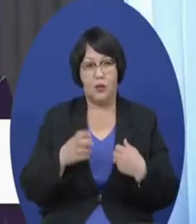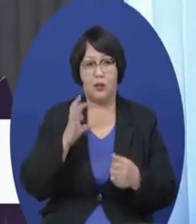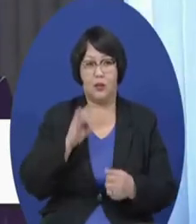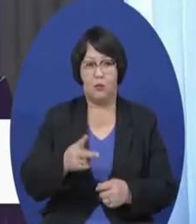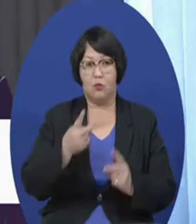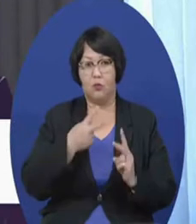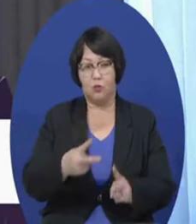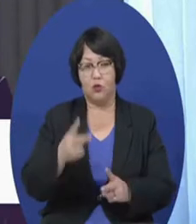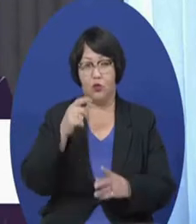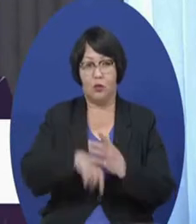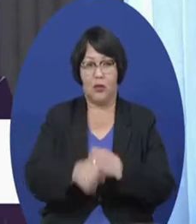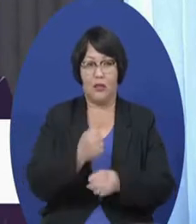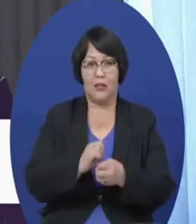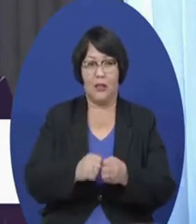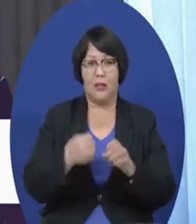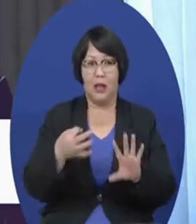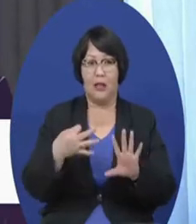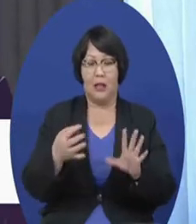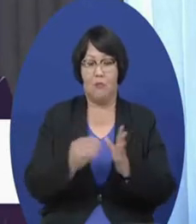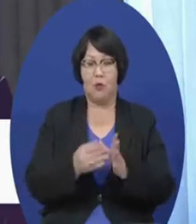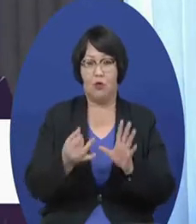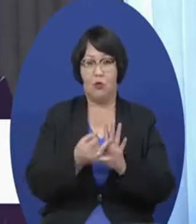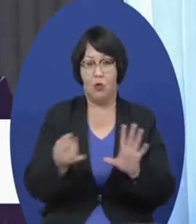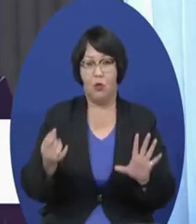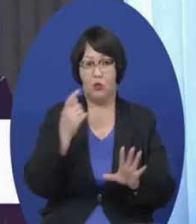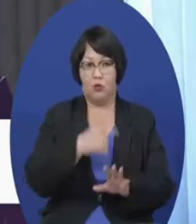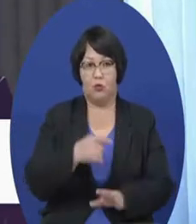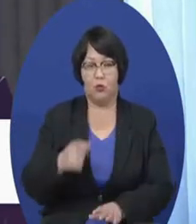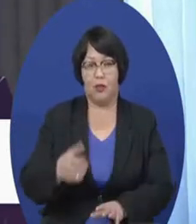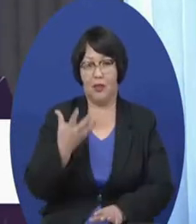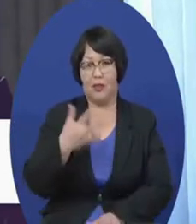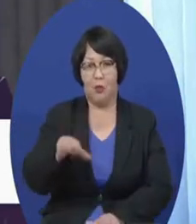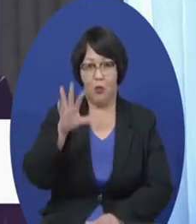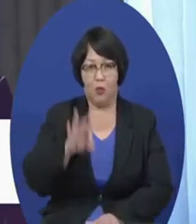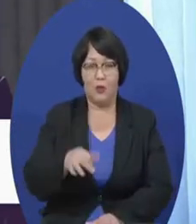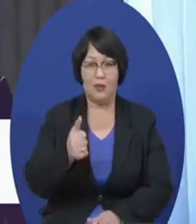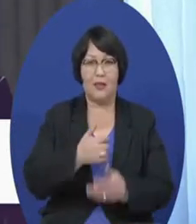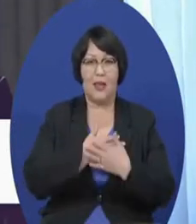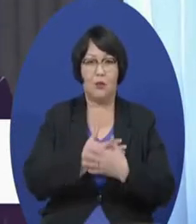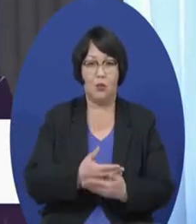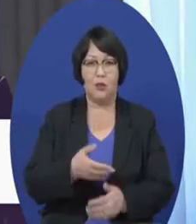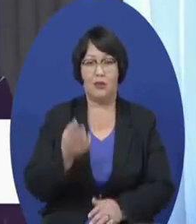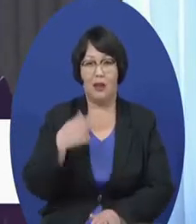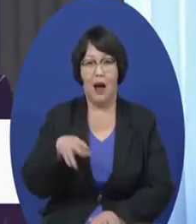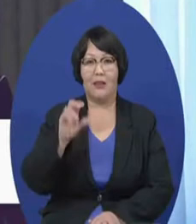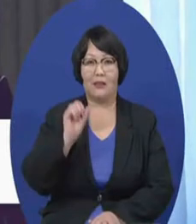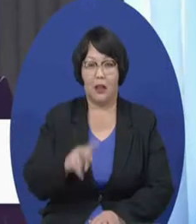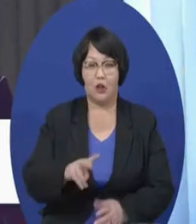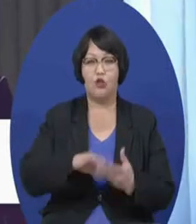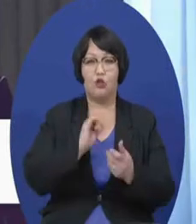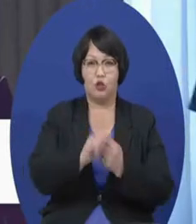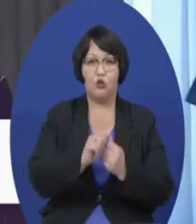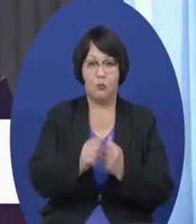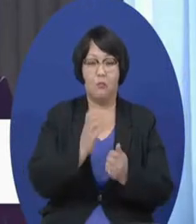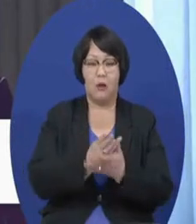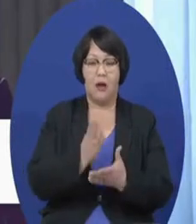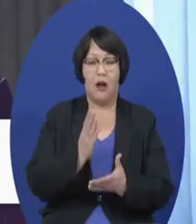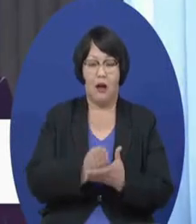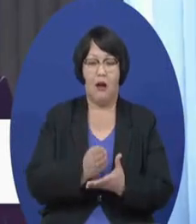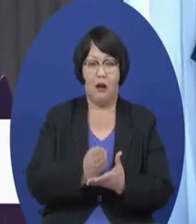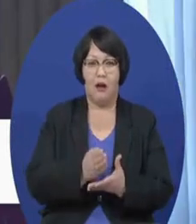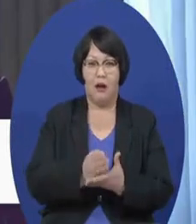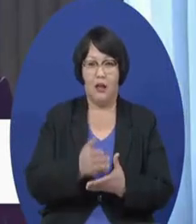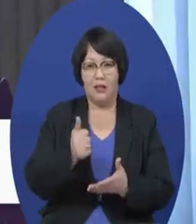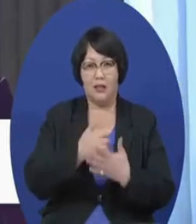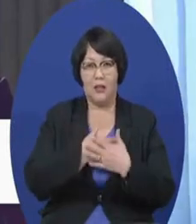ажиллаж байгаа 88700 хүний 70% нь сайн дурын даатгал хамрагддаг. Тэгэхээр сайн дурын даатгал